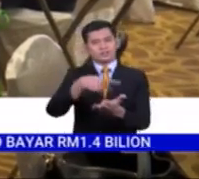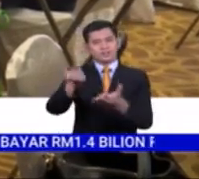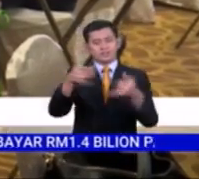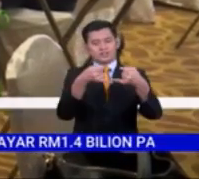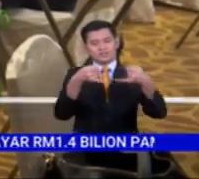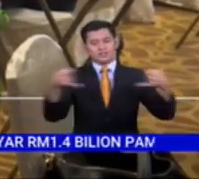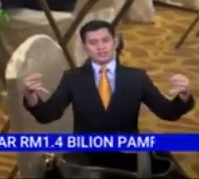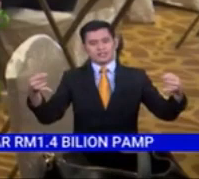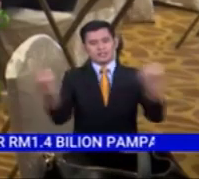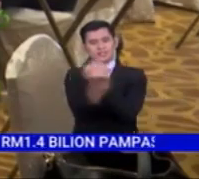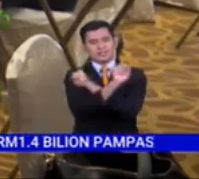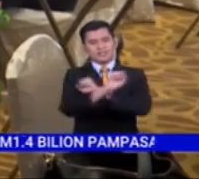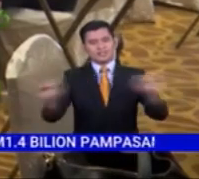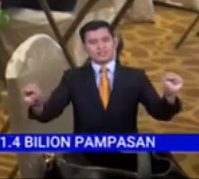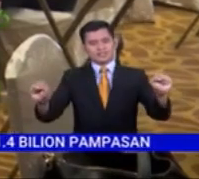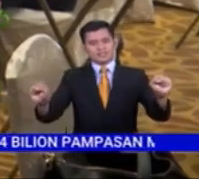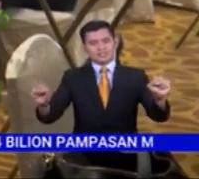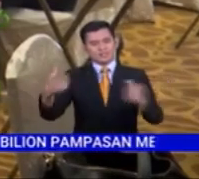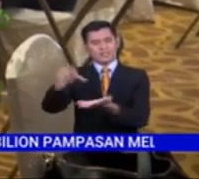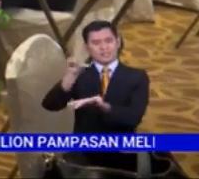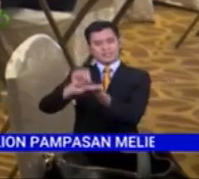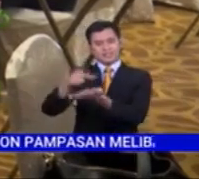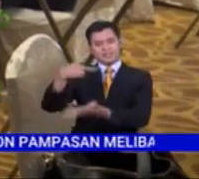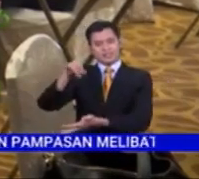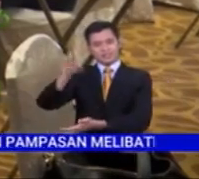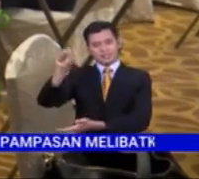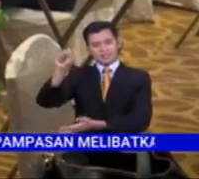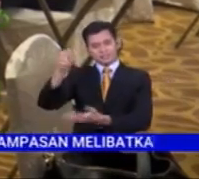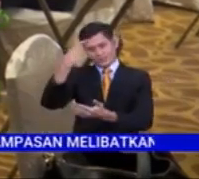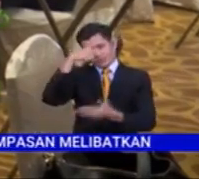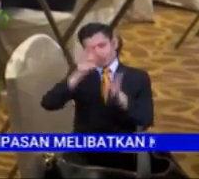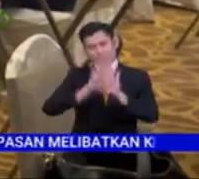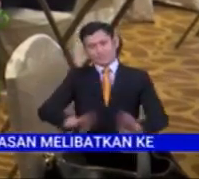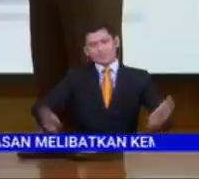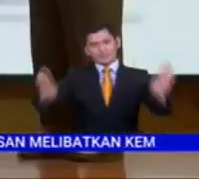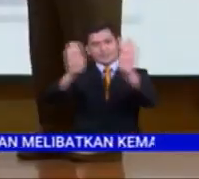yang disediakan. Hanisma Ismail, Berita RTM.